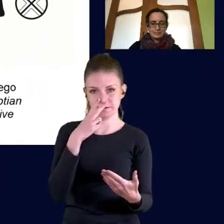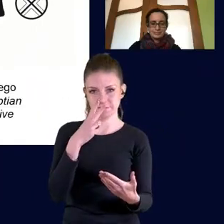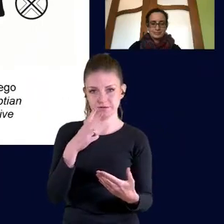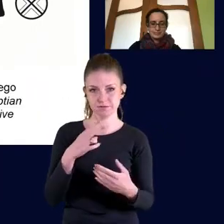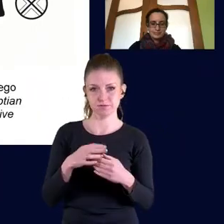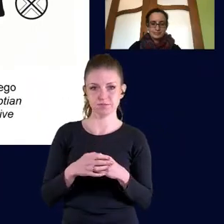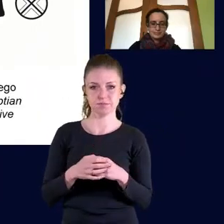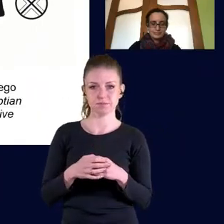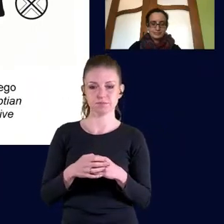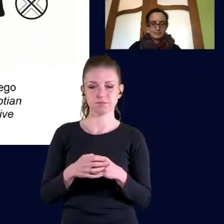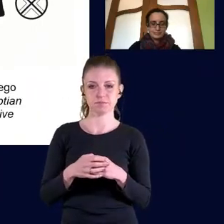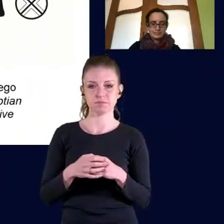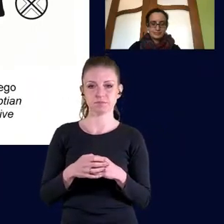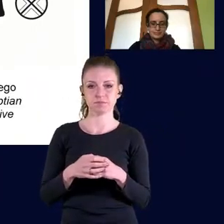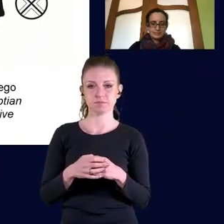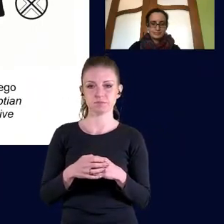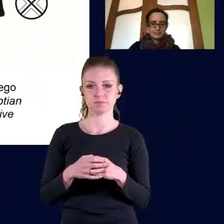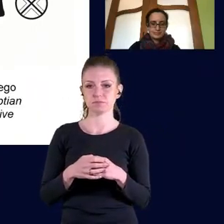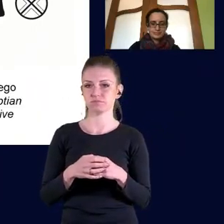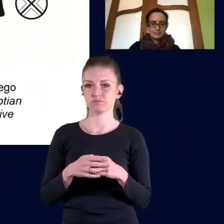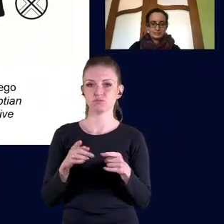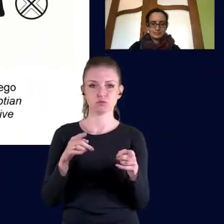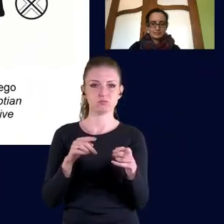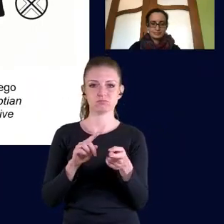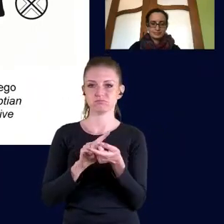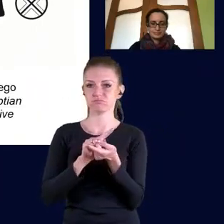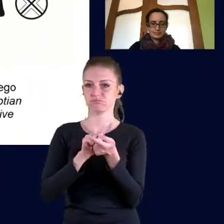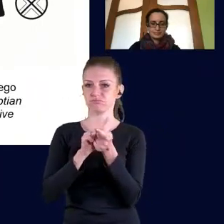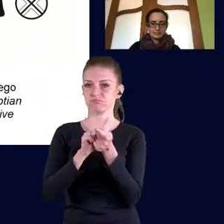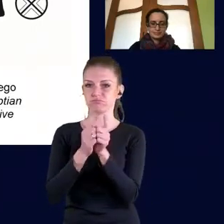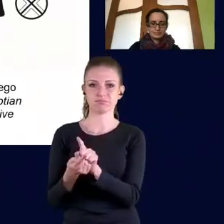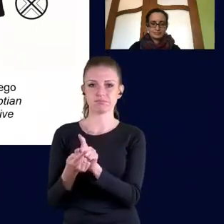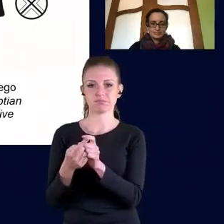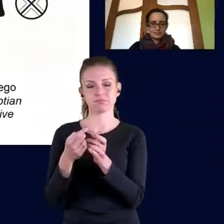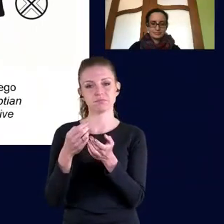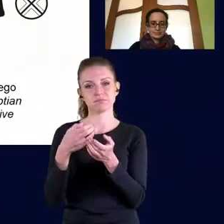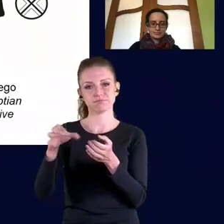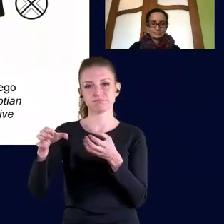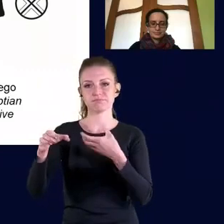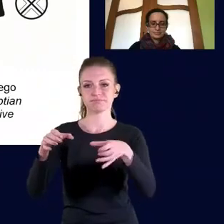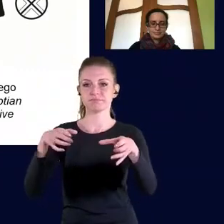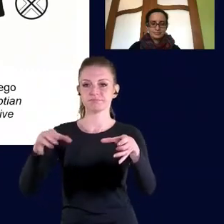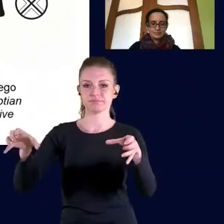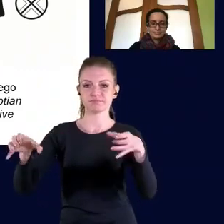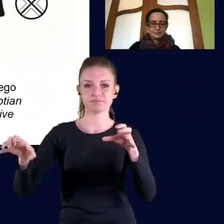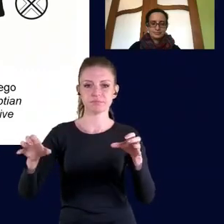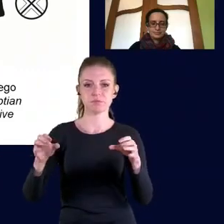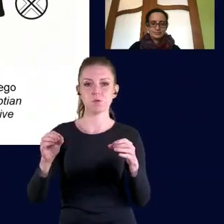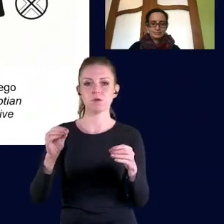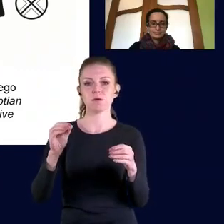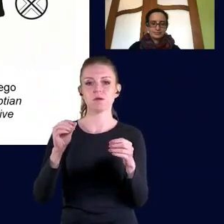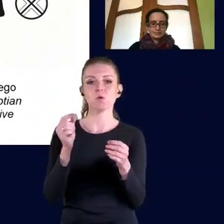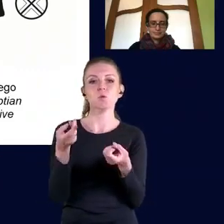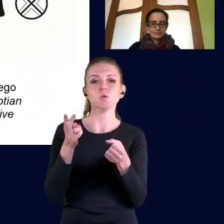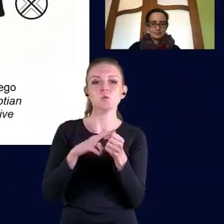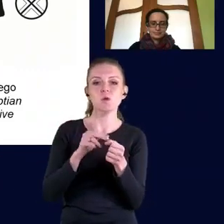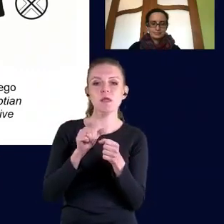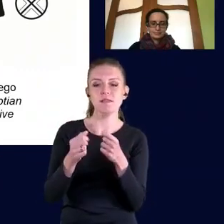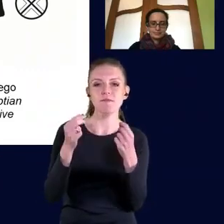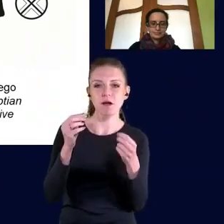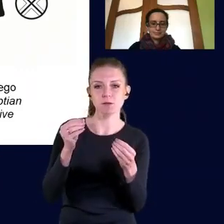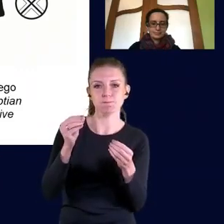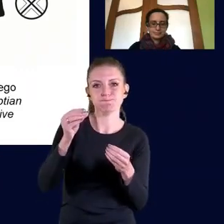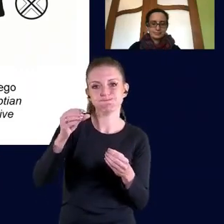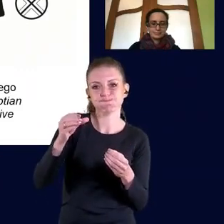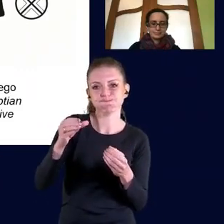właściwie została w dużym stopniu Hej kochana zostały nadane konkretne grubości konkretnych elementów